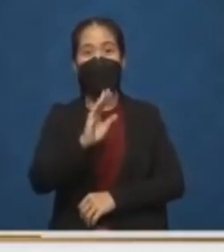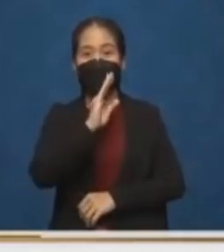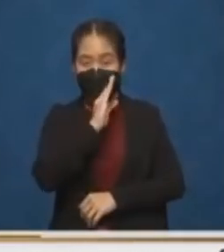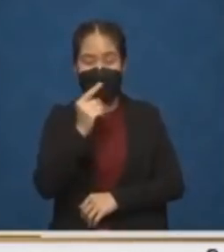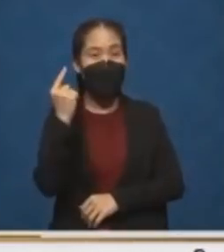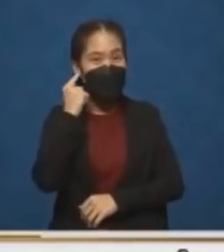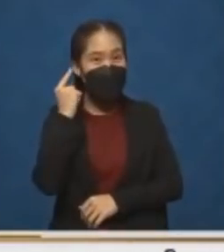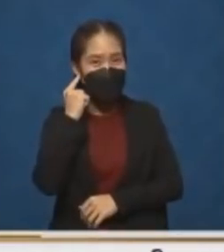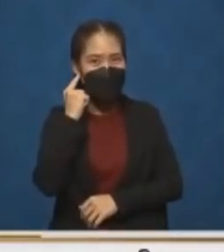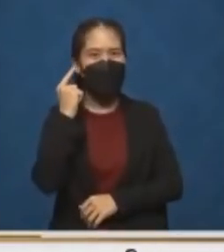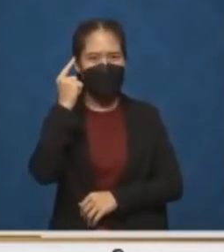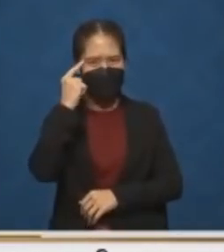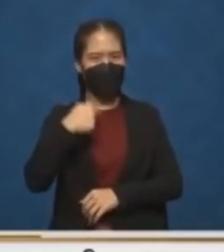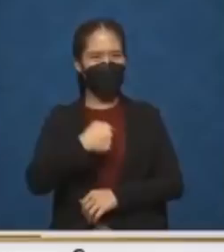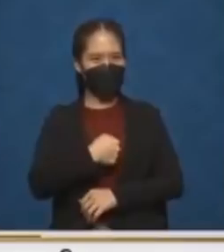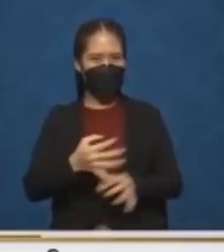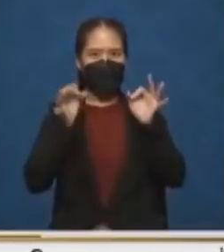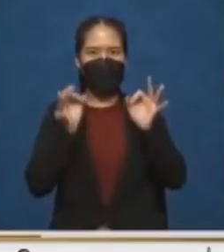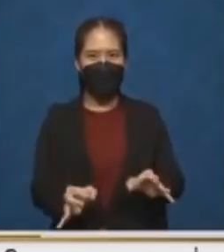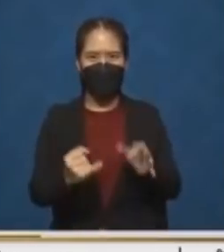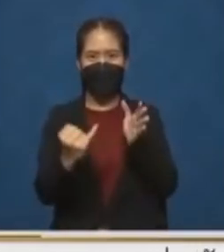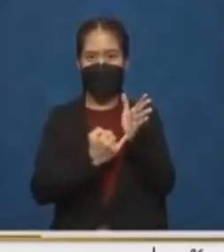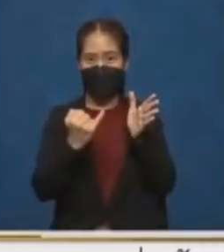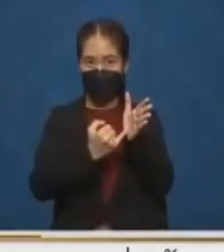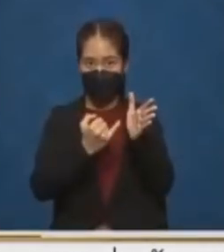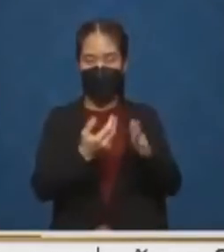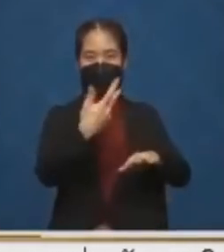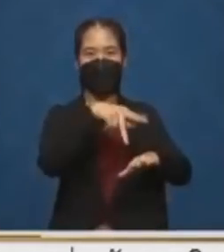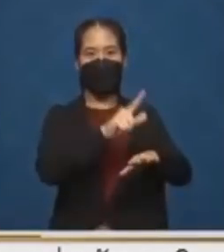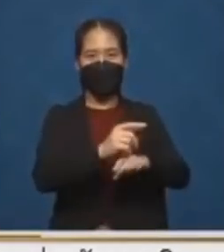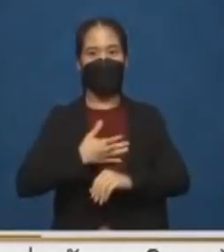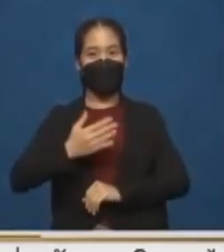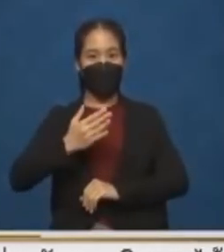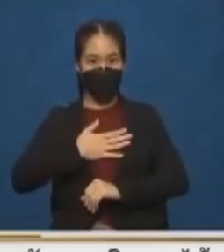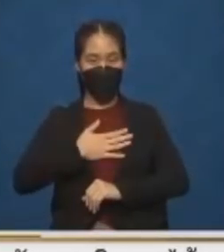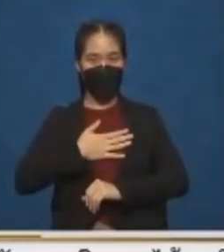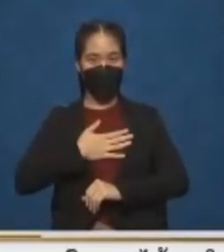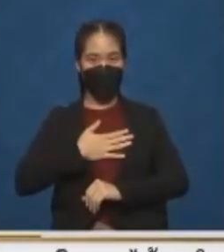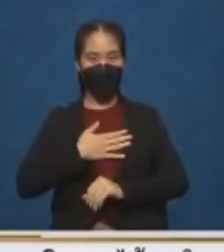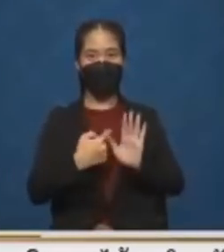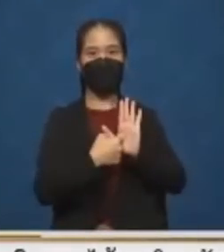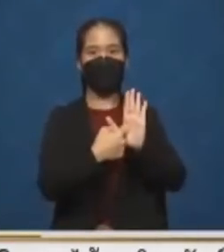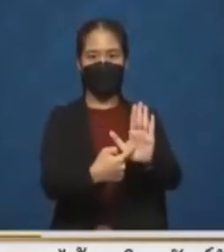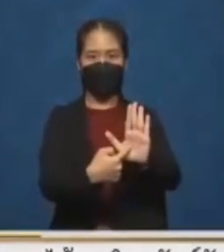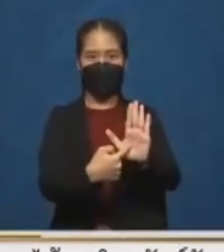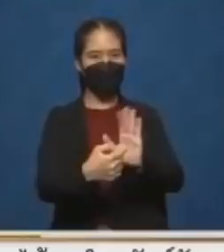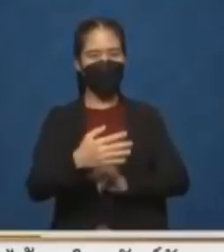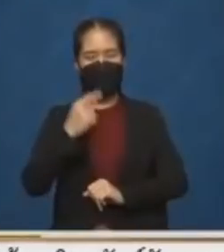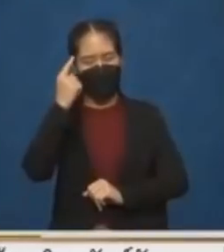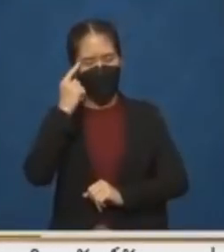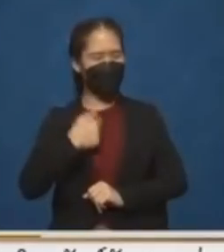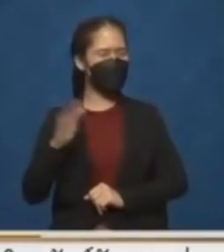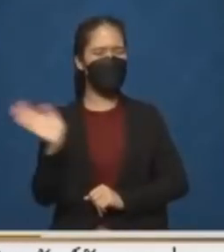ีและรมอาจจะตัดสิ้งใจง่ายขึ้นท่ประทานครักัผมไม่ไ้วังใจให้ท่านบริหารประเทนอต่อไป Anyway,